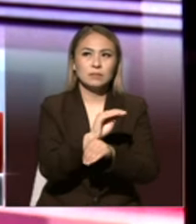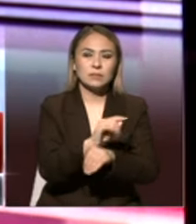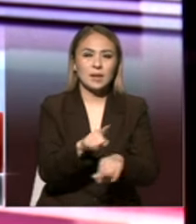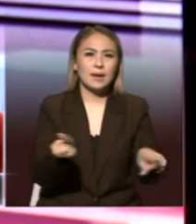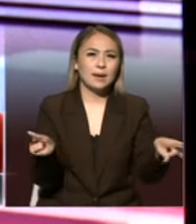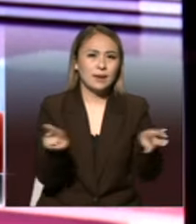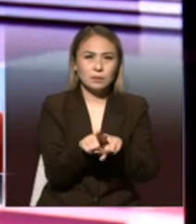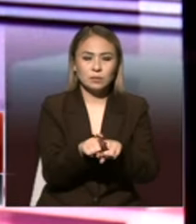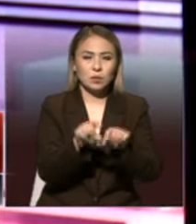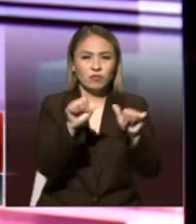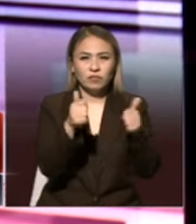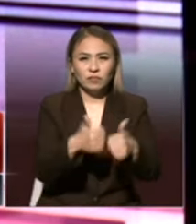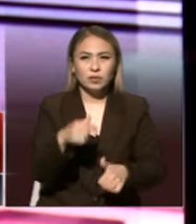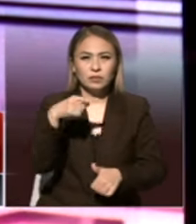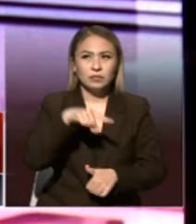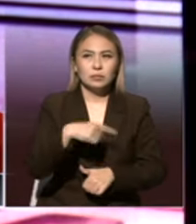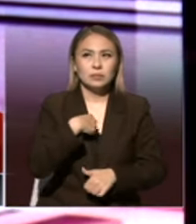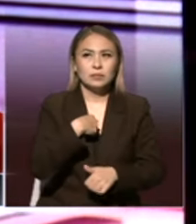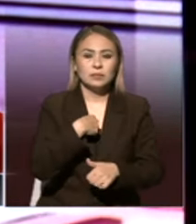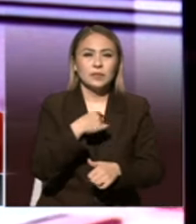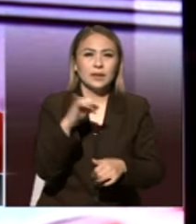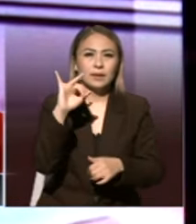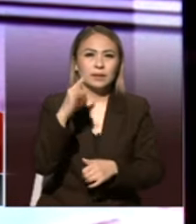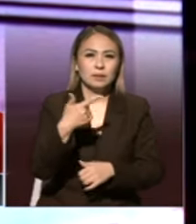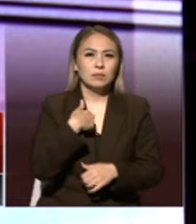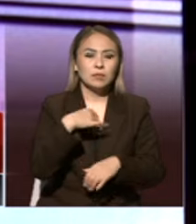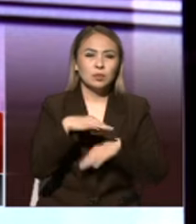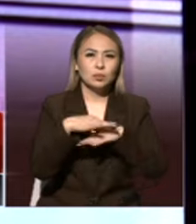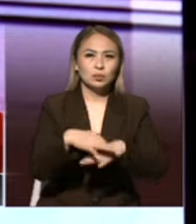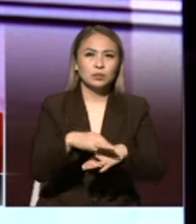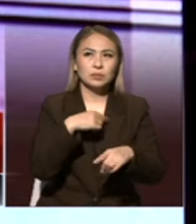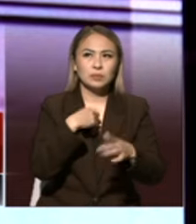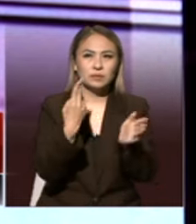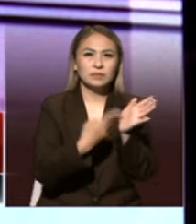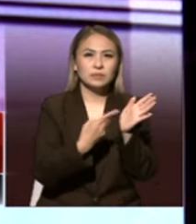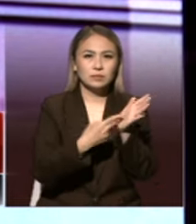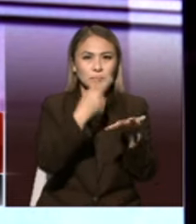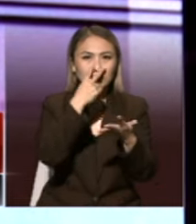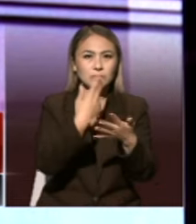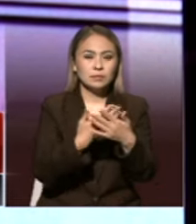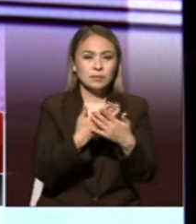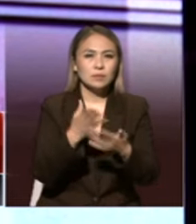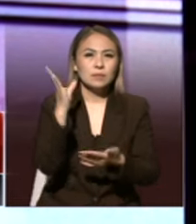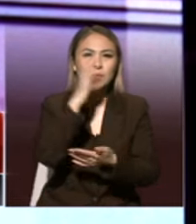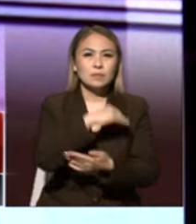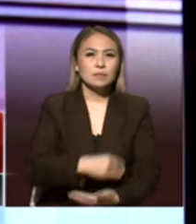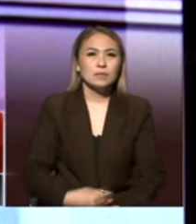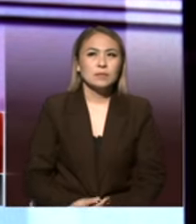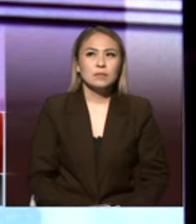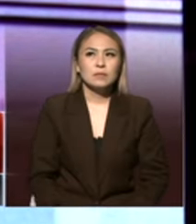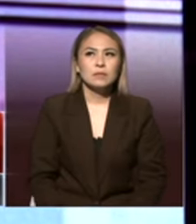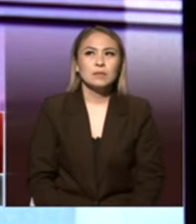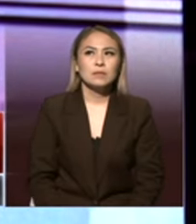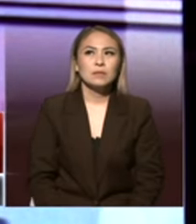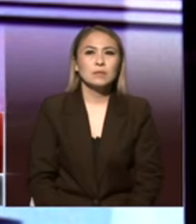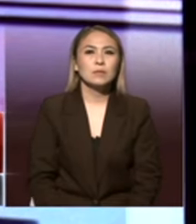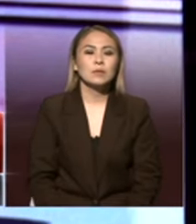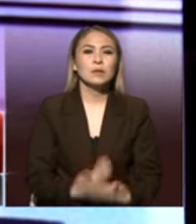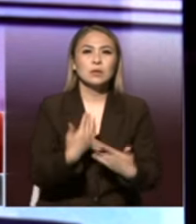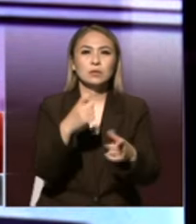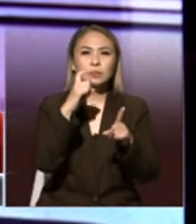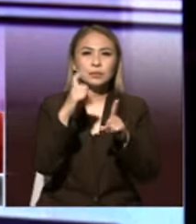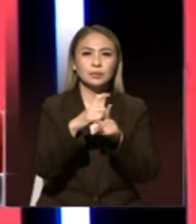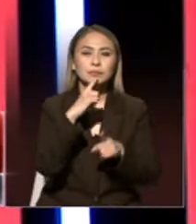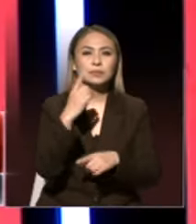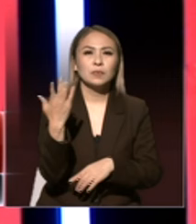тура сондай трактор. Мен мысалы, өзіміз Instagram жүргіземіз. Мен сөзіме дәлел қылып оны көрсетеді аламын. Көрдіңіз ба? Әлібек Мырза, осы жерде сіз сөйлеңіз. Қазір